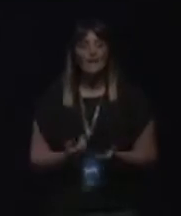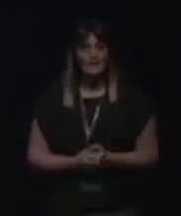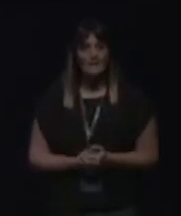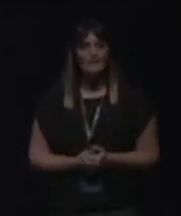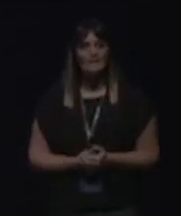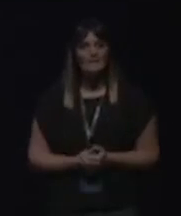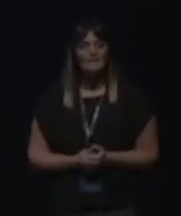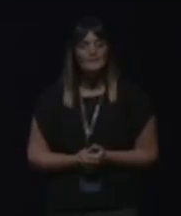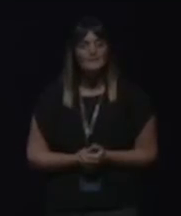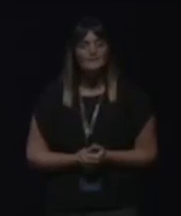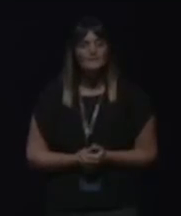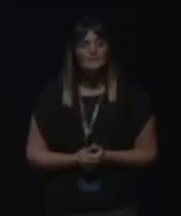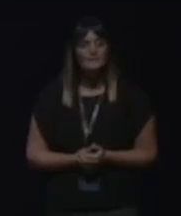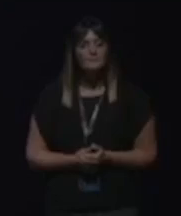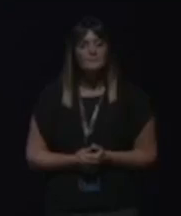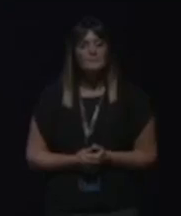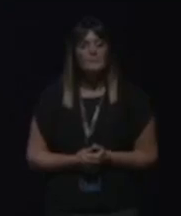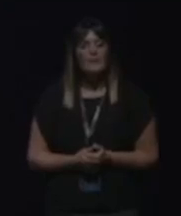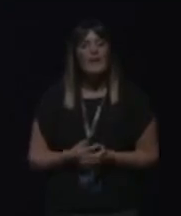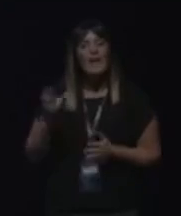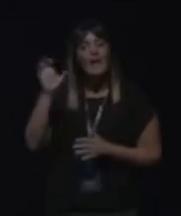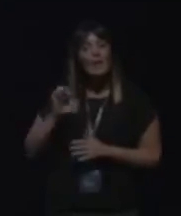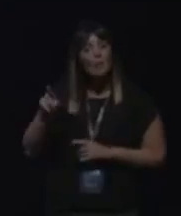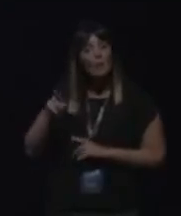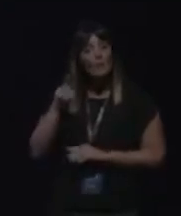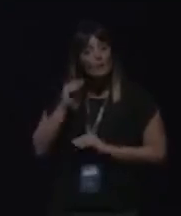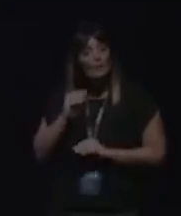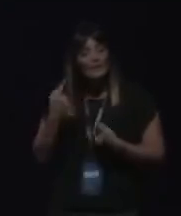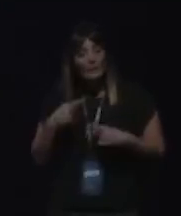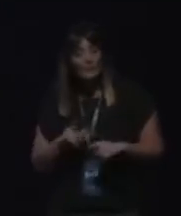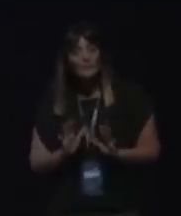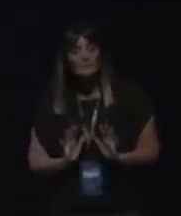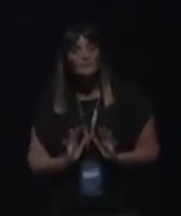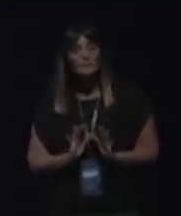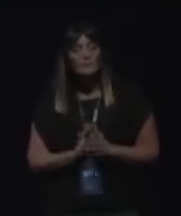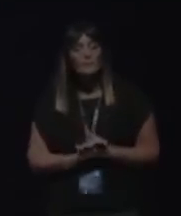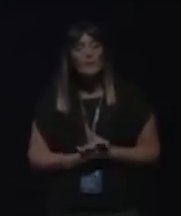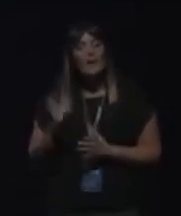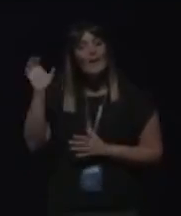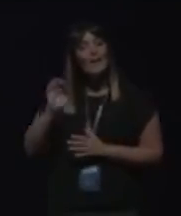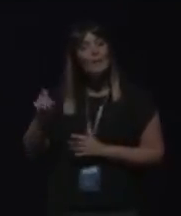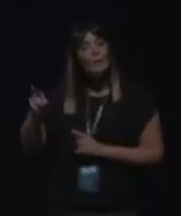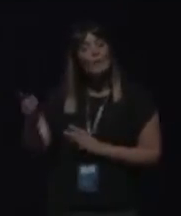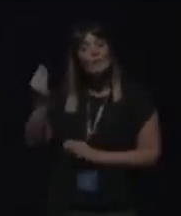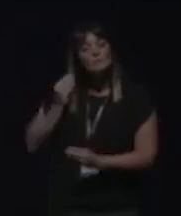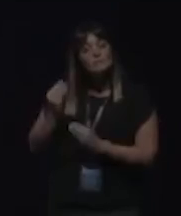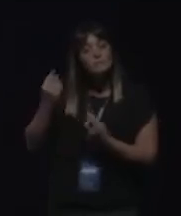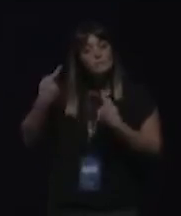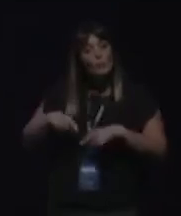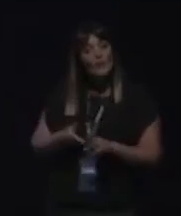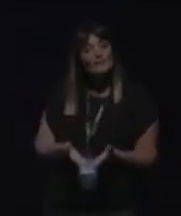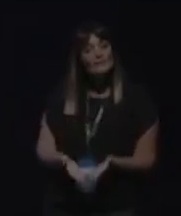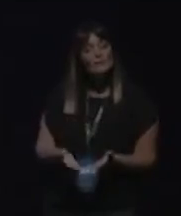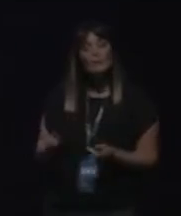Ma è questo che chiedeva l'Europa? Anche perché si dice l'Europa ci ha chiesto questo, ma